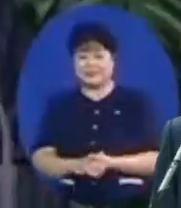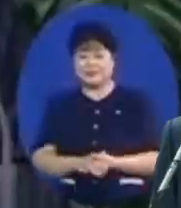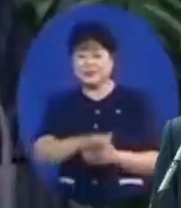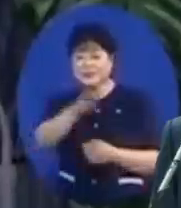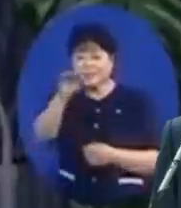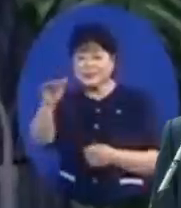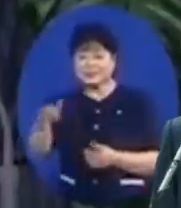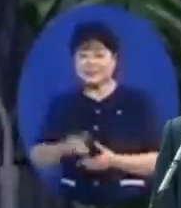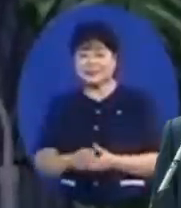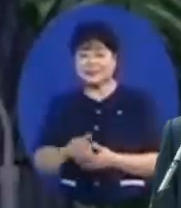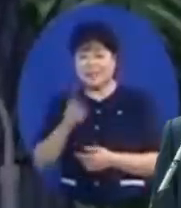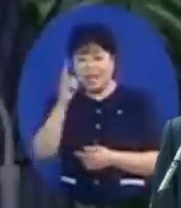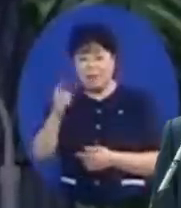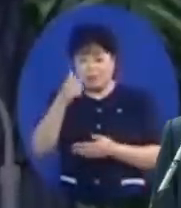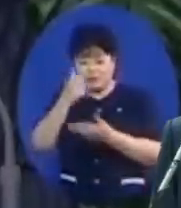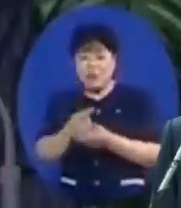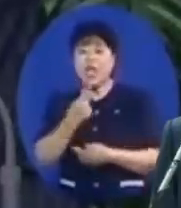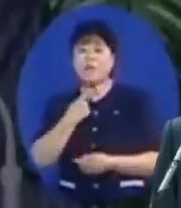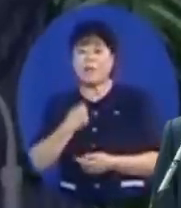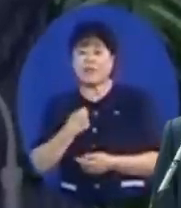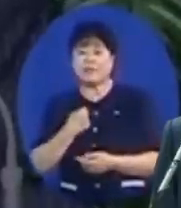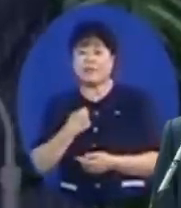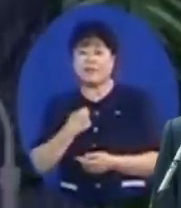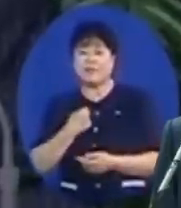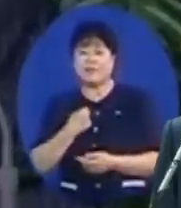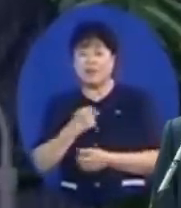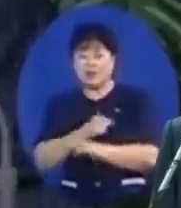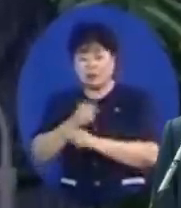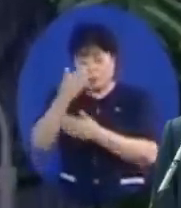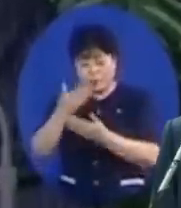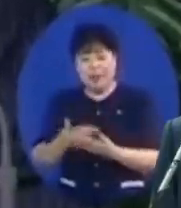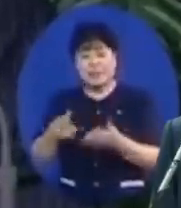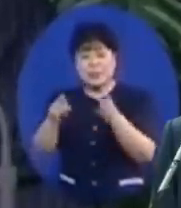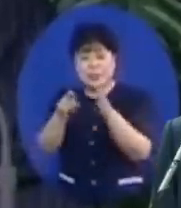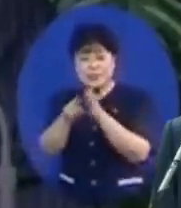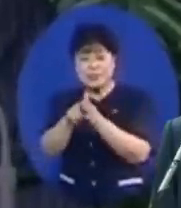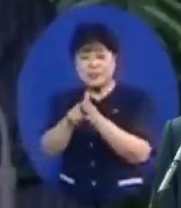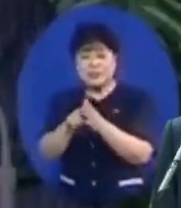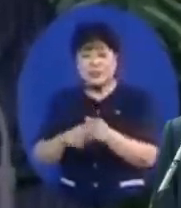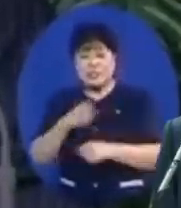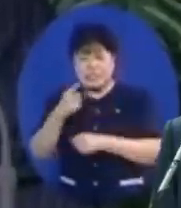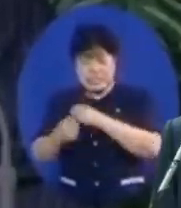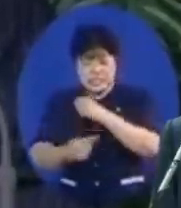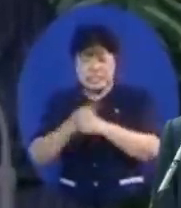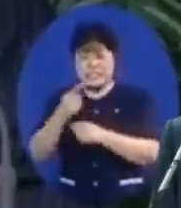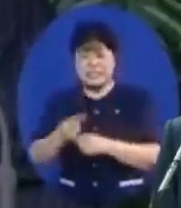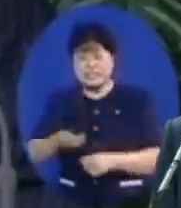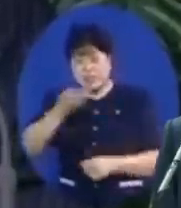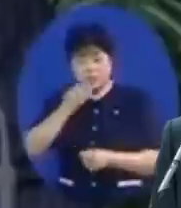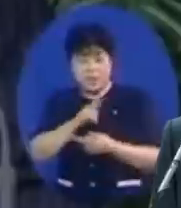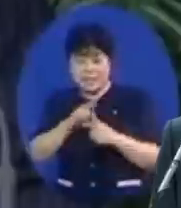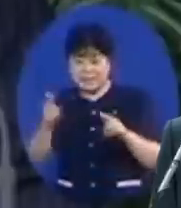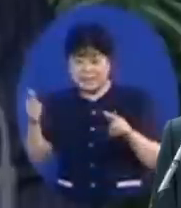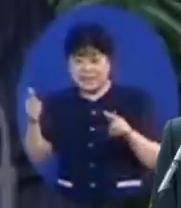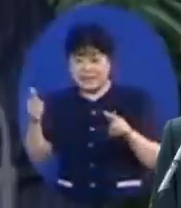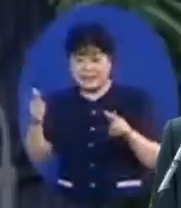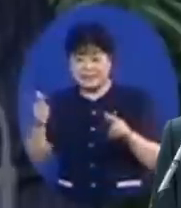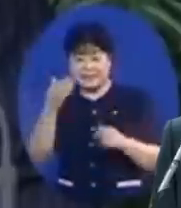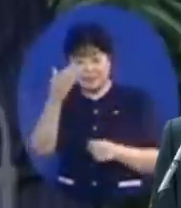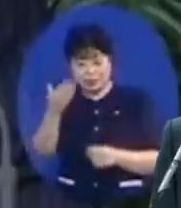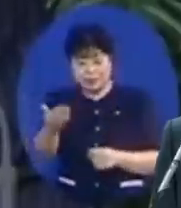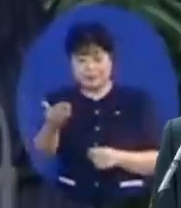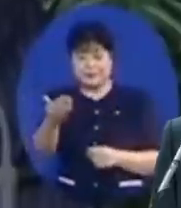우리는 한번 죄를 지어서 그 용서받기 위해서 1년씩 먹는 것이 아닙니다.